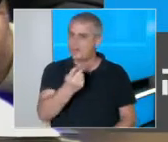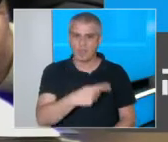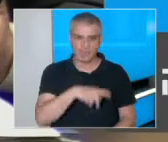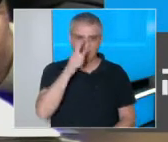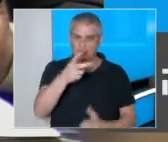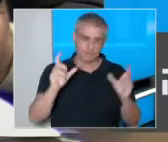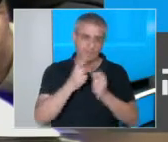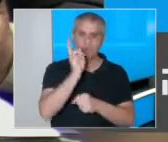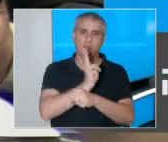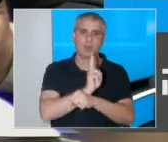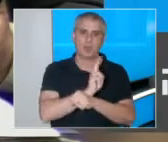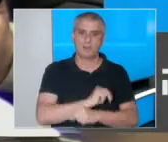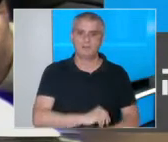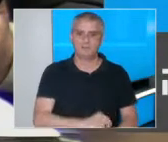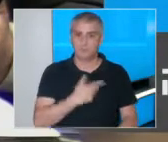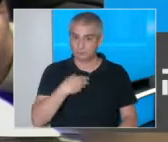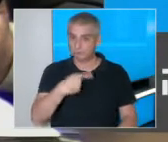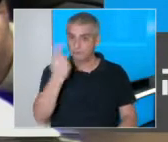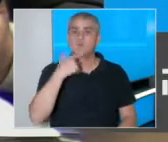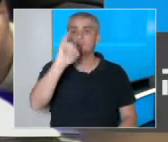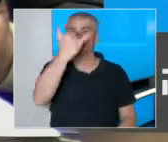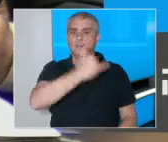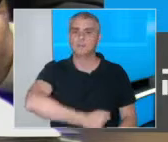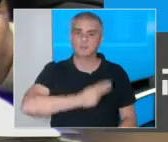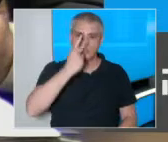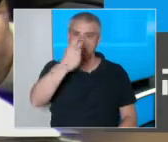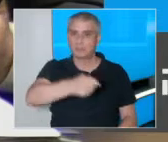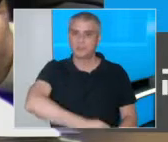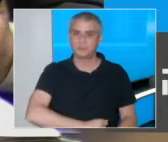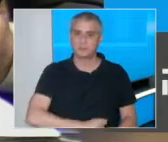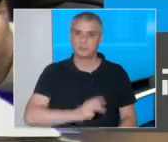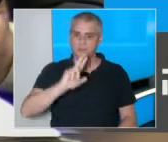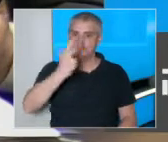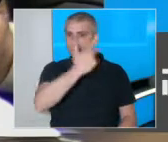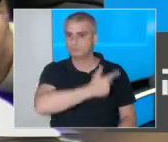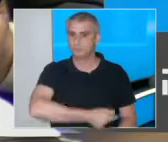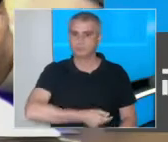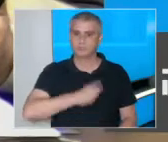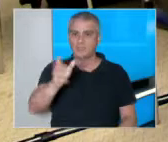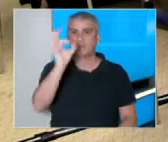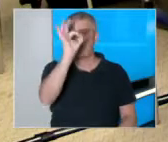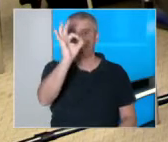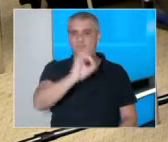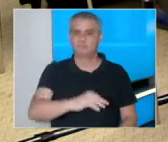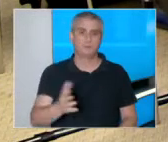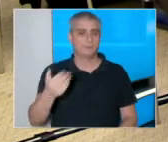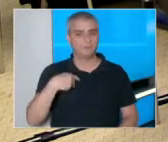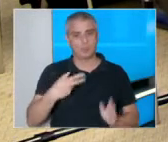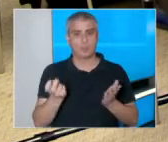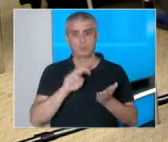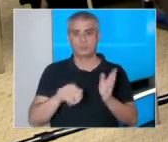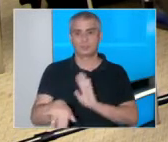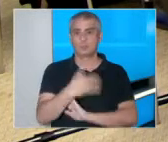קורא אותך פעם שנייה. אין לי מילה אחרת להגיד לכם. כן, תראה אותך. אני קורא אותך פעם שלישית. אתם אפסים. בואו נעזוב